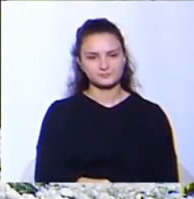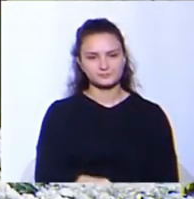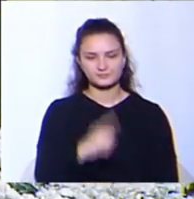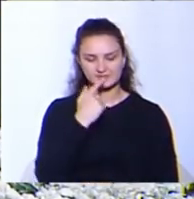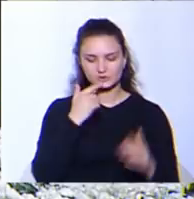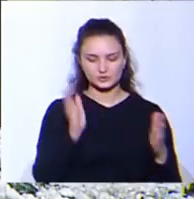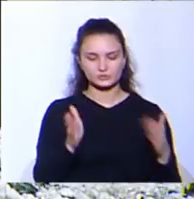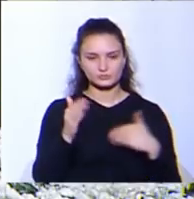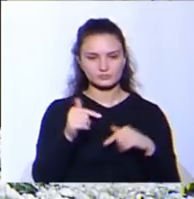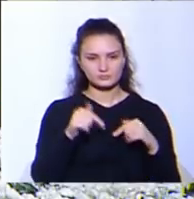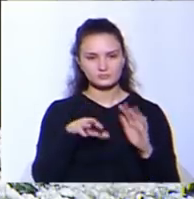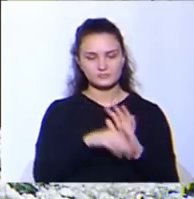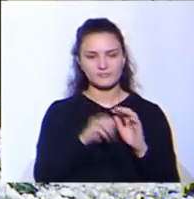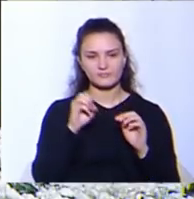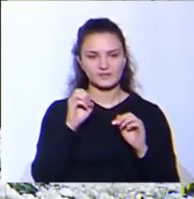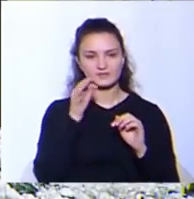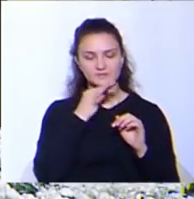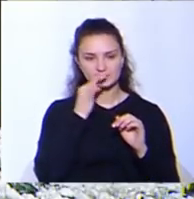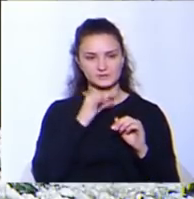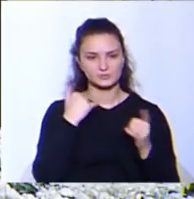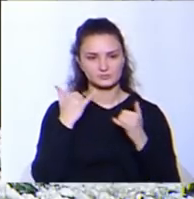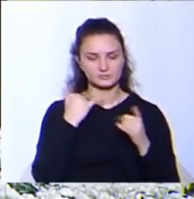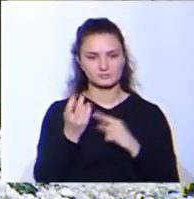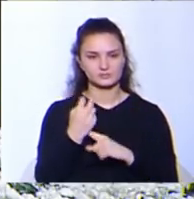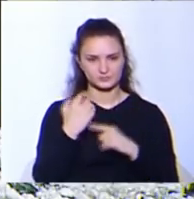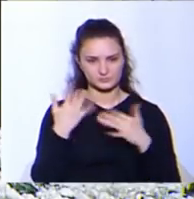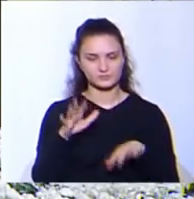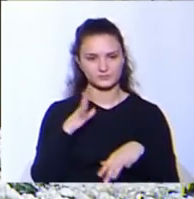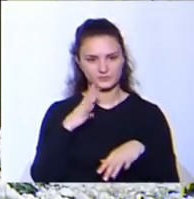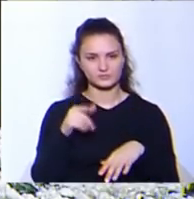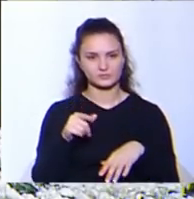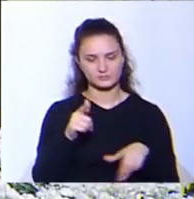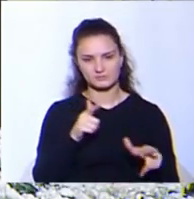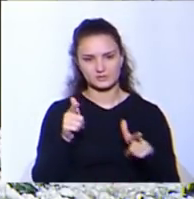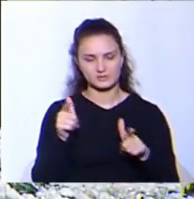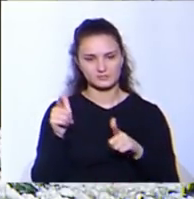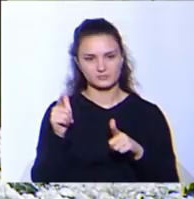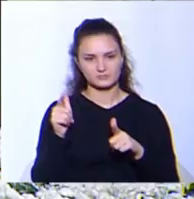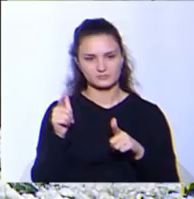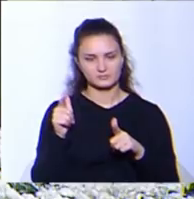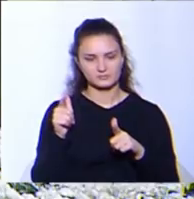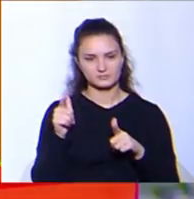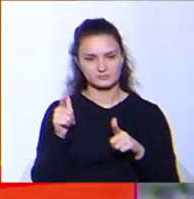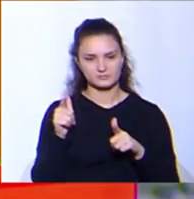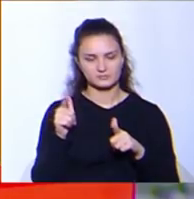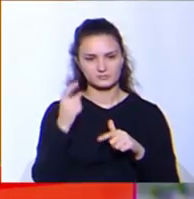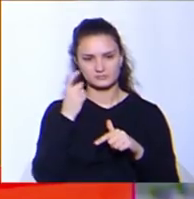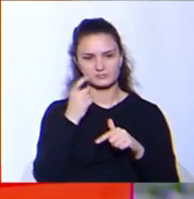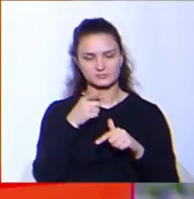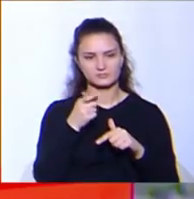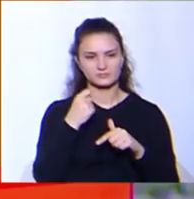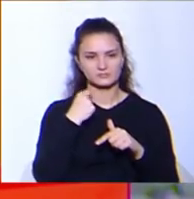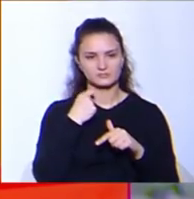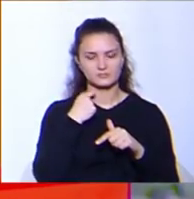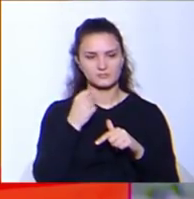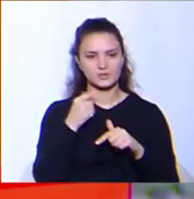ზონაში ვიდრე სტუმრები შემოგზადნებოდნენ სტუდიაში უკვე ქონდა ჩვენ გამზადებული მაგარი ალკოჰოლური სასმელი